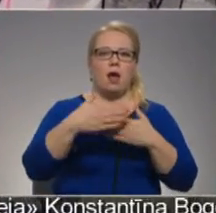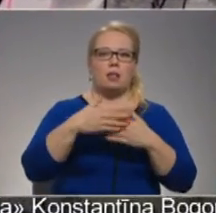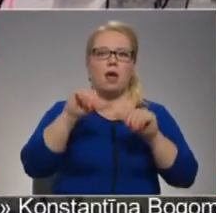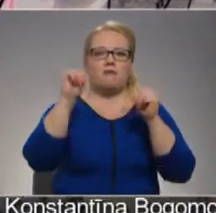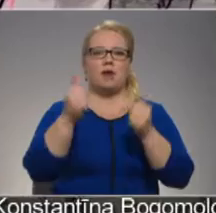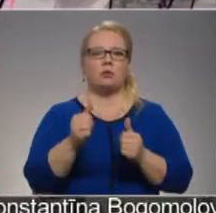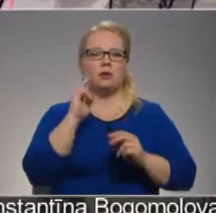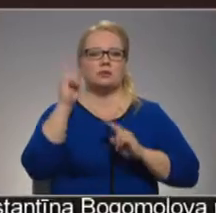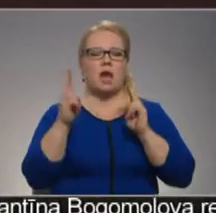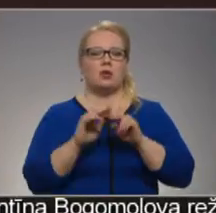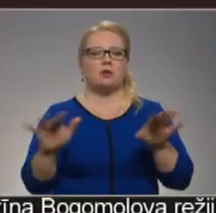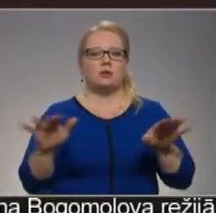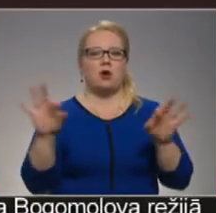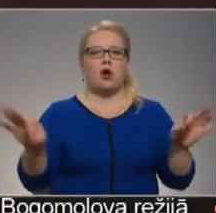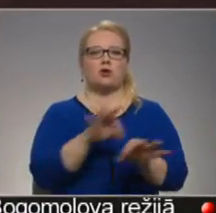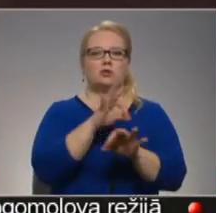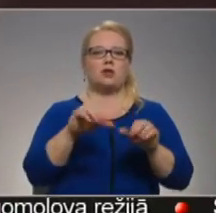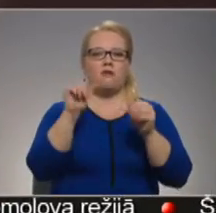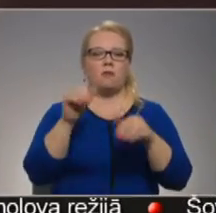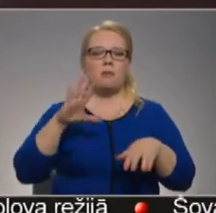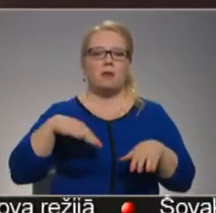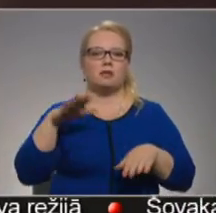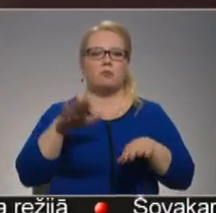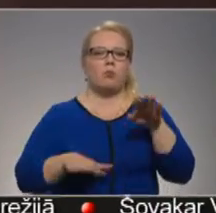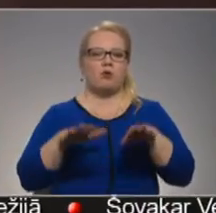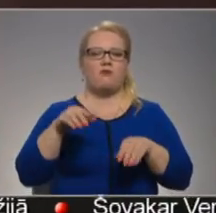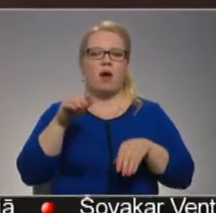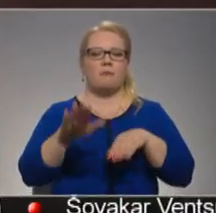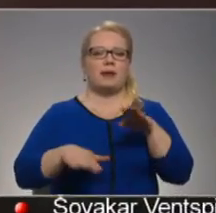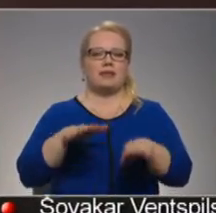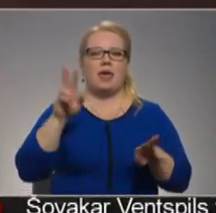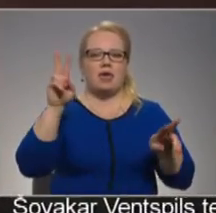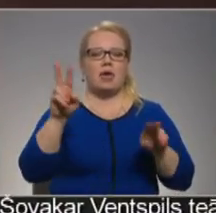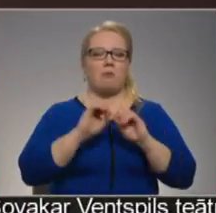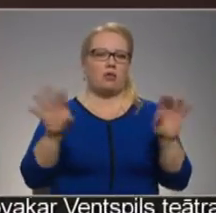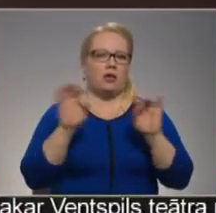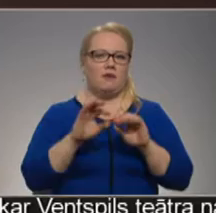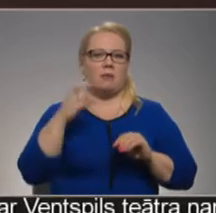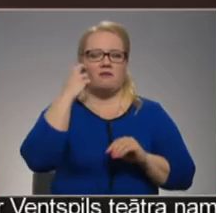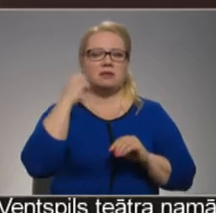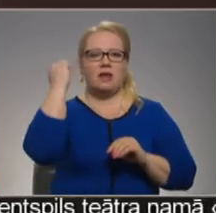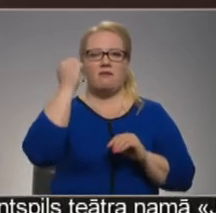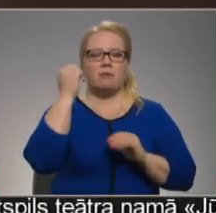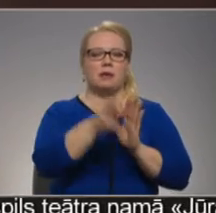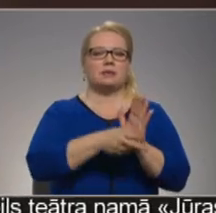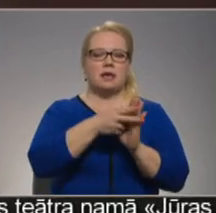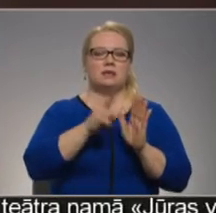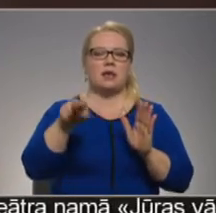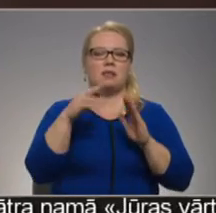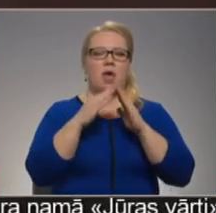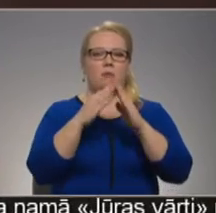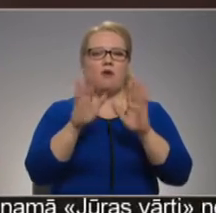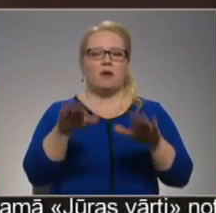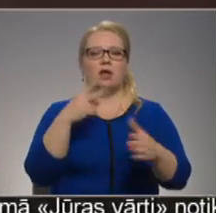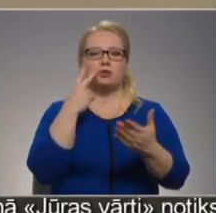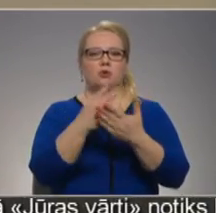skaņu instalāciju koncerta formā pēc Blaumaņa purvabridēja motīviem. Bet vecajā Valmieras dzelzceļa depo varēs noskatīties modes mākslinieku